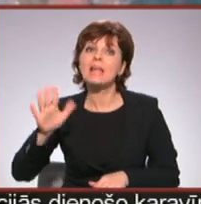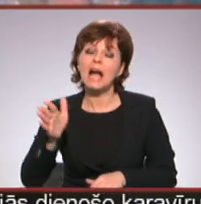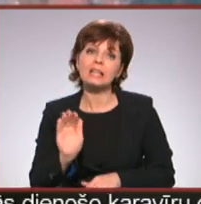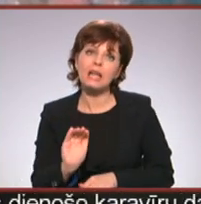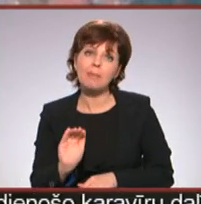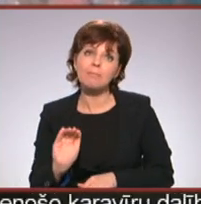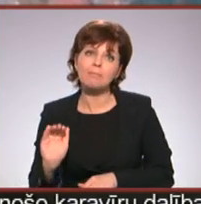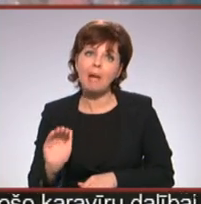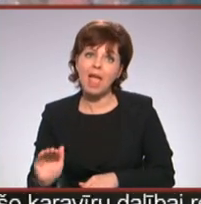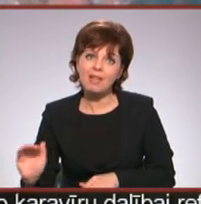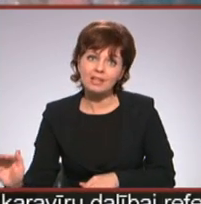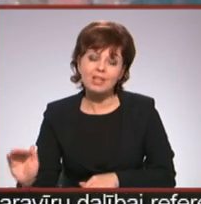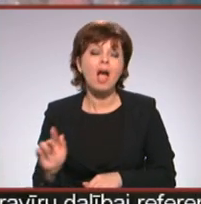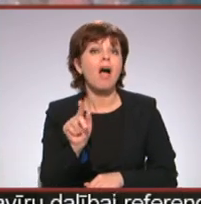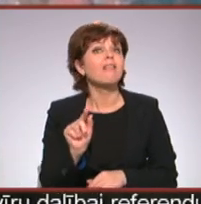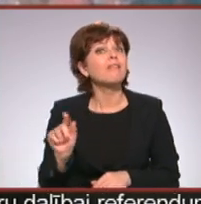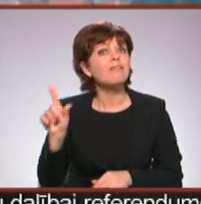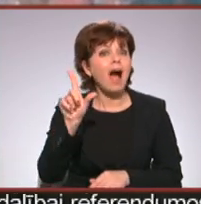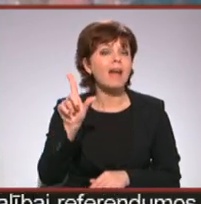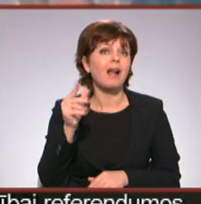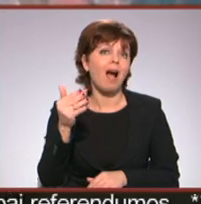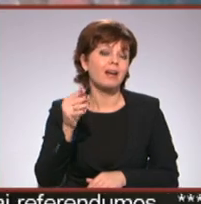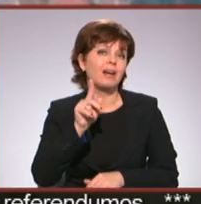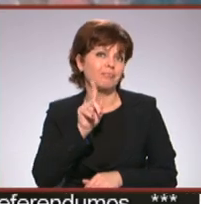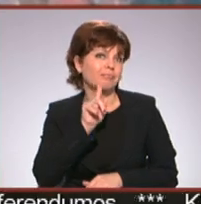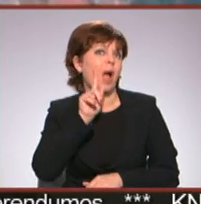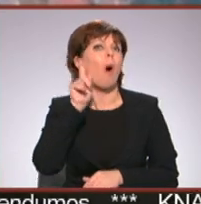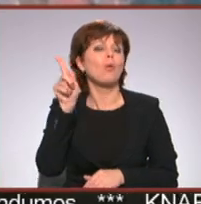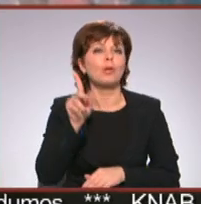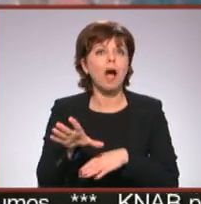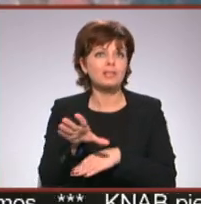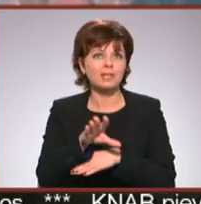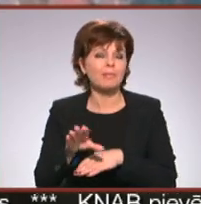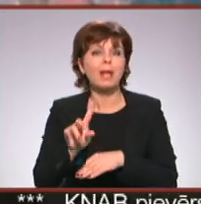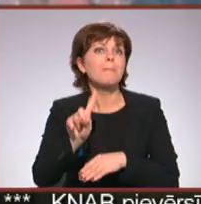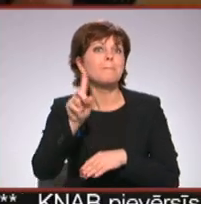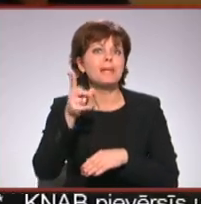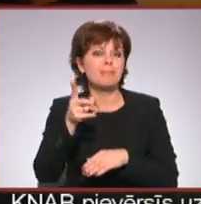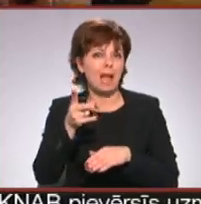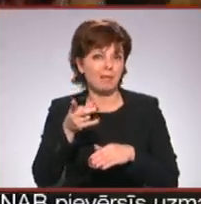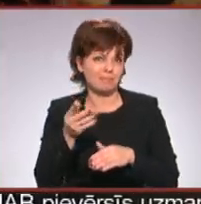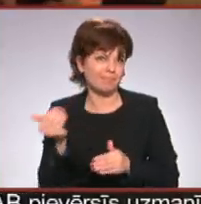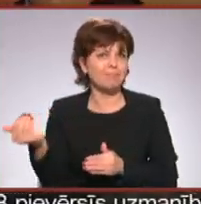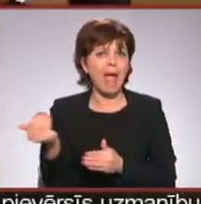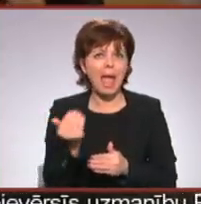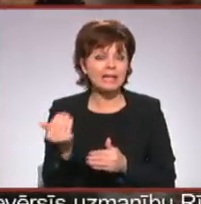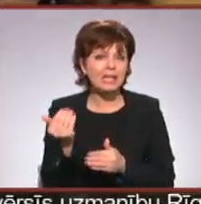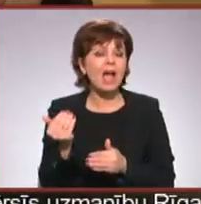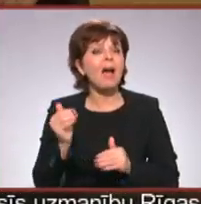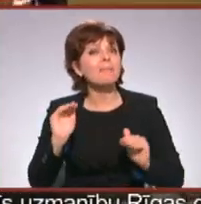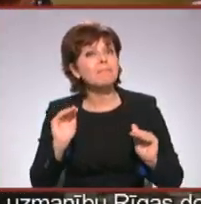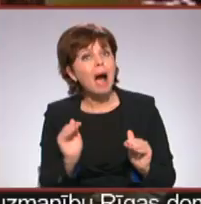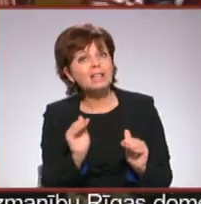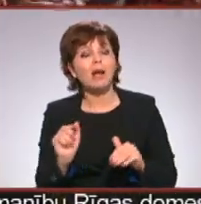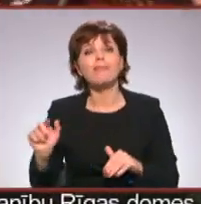Bet šobrīd liekas, ka vairāk tā kā jaunajās ģimenītēs ir ļoti daudz pirmie bērniņi. Vairāk vai mazāk tā